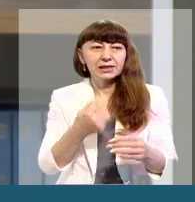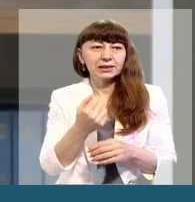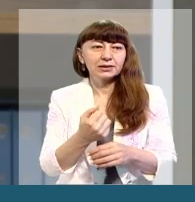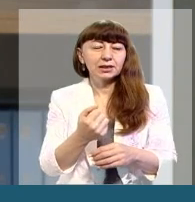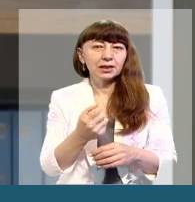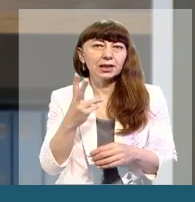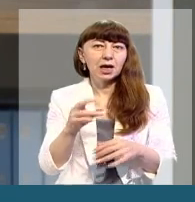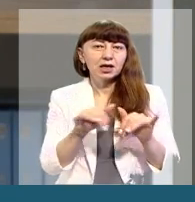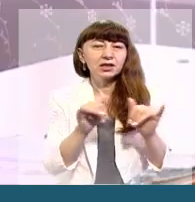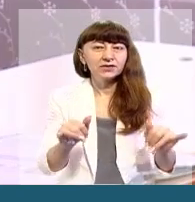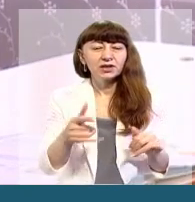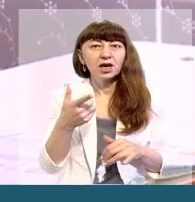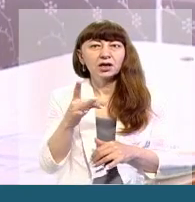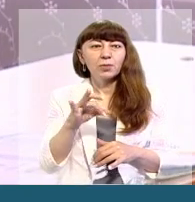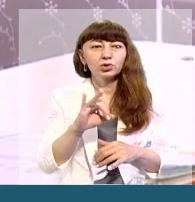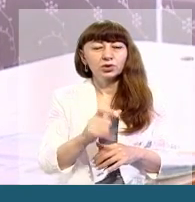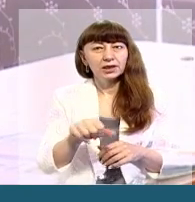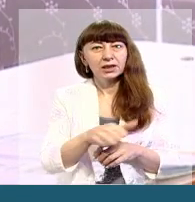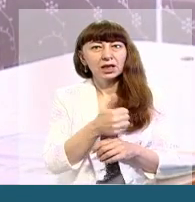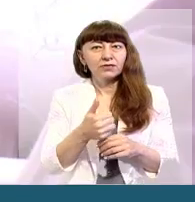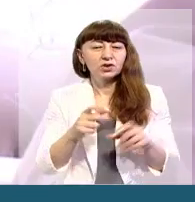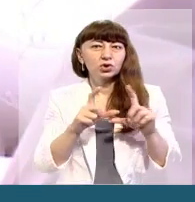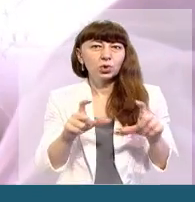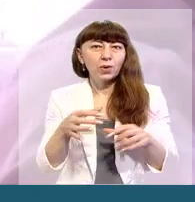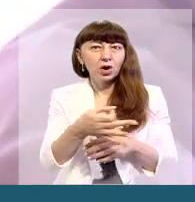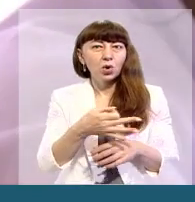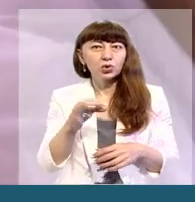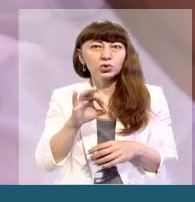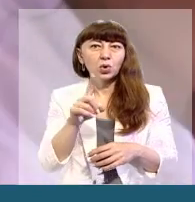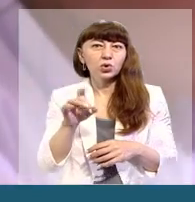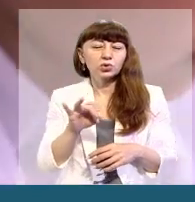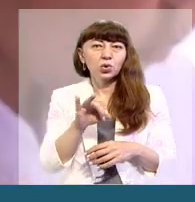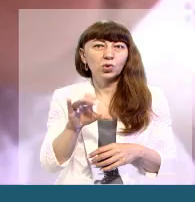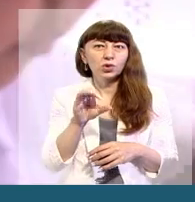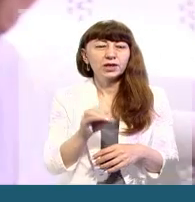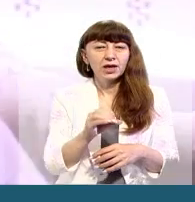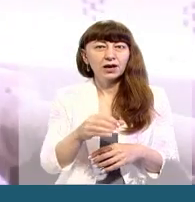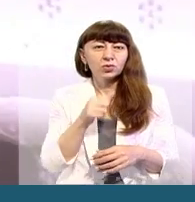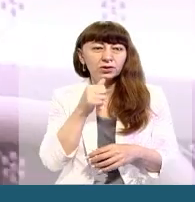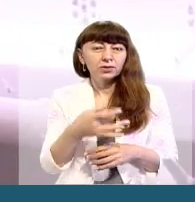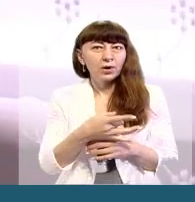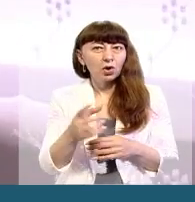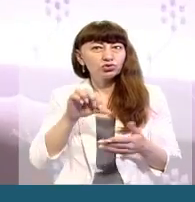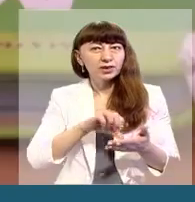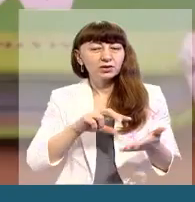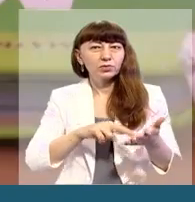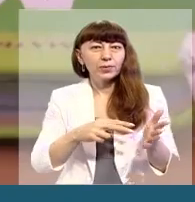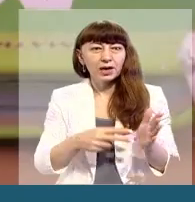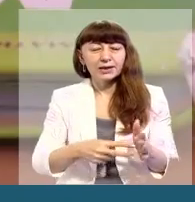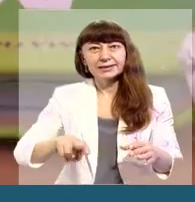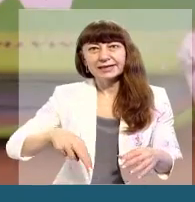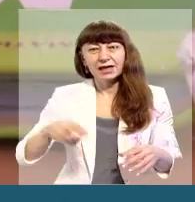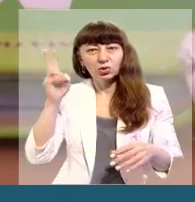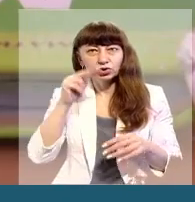на развитии функциональной грамотности. Основная школа в селе Озерна Костанайского района принимает участие в республиканском проекте. Директор